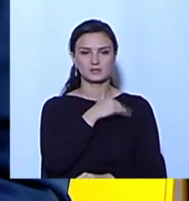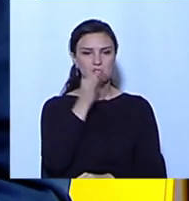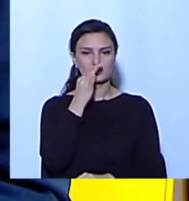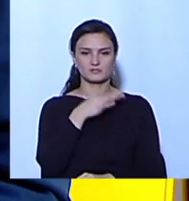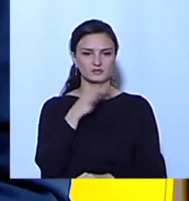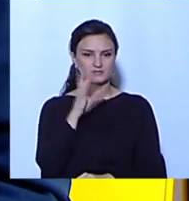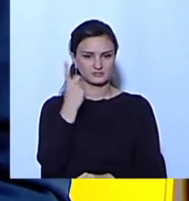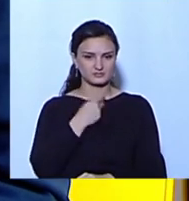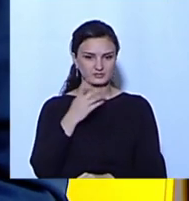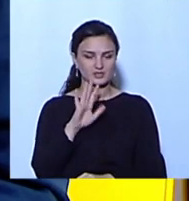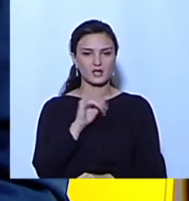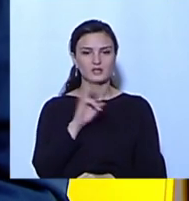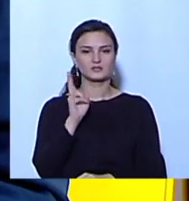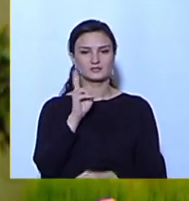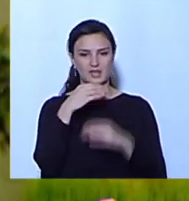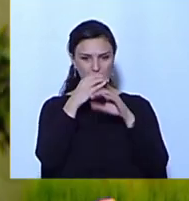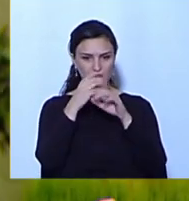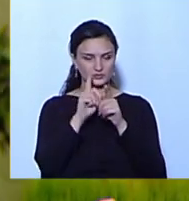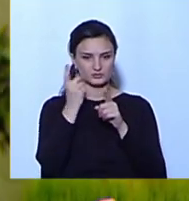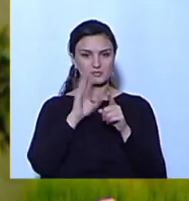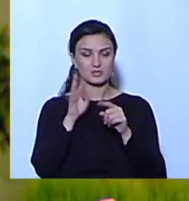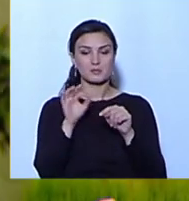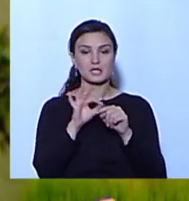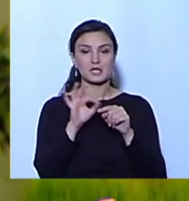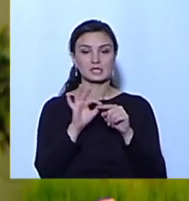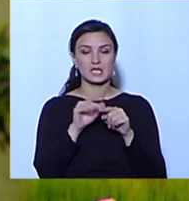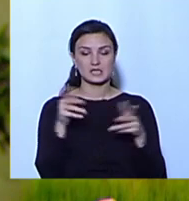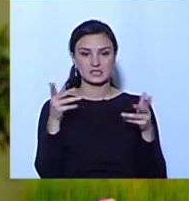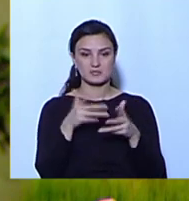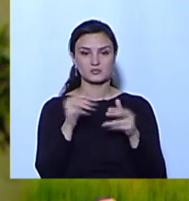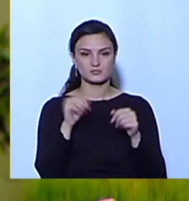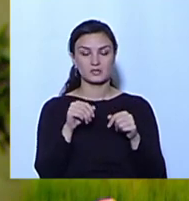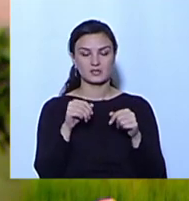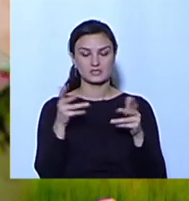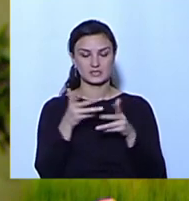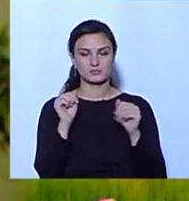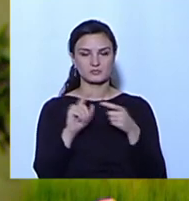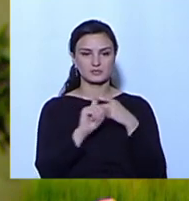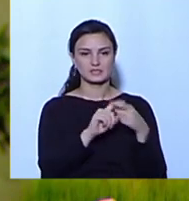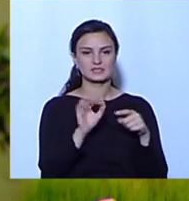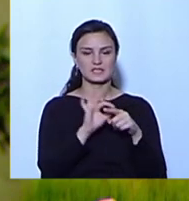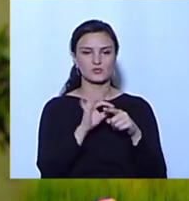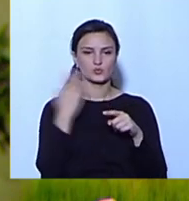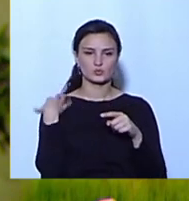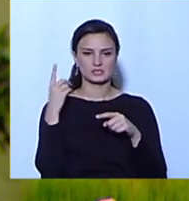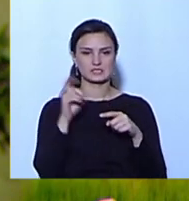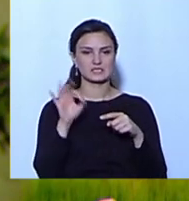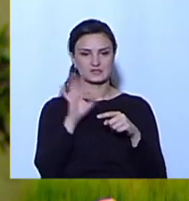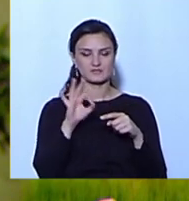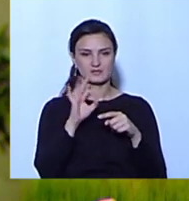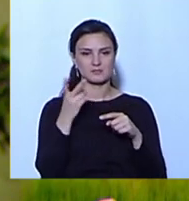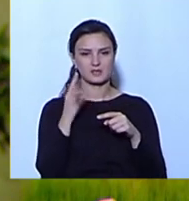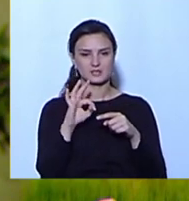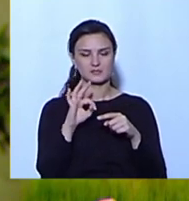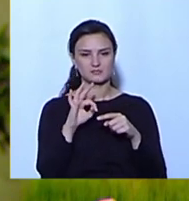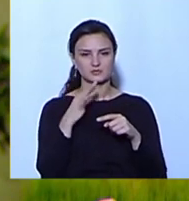გამცნოს, არც ლაბორატორიამ გამცნოს, მაგრამ ამანთებამ დააზიანოს ნერვული სისტემას, განსაკუთრებით ზურგის ტვინზე ვლაპარაკობდი.